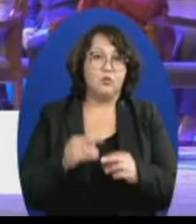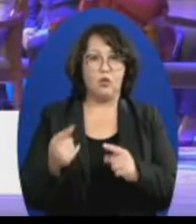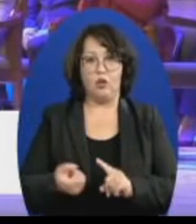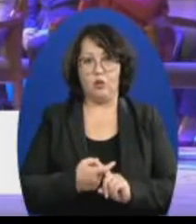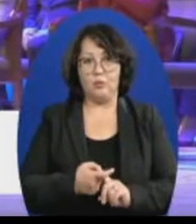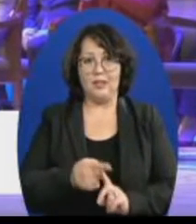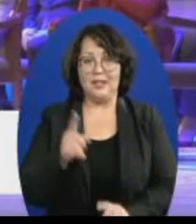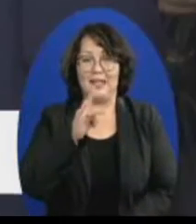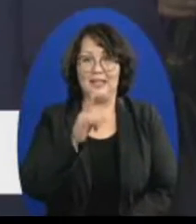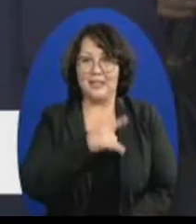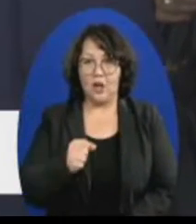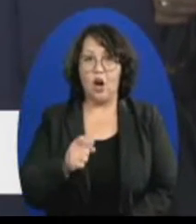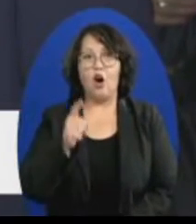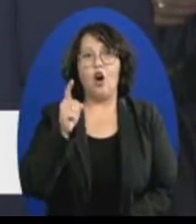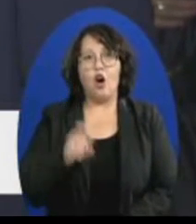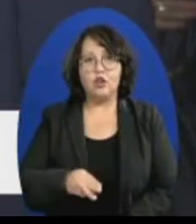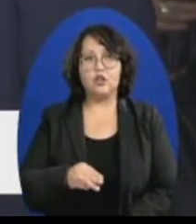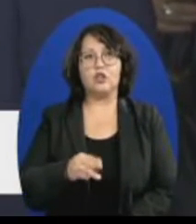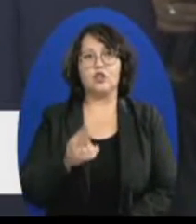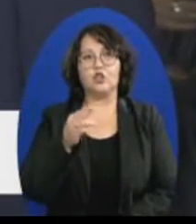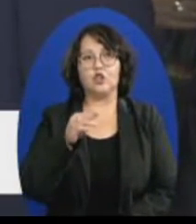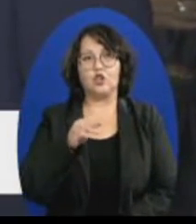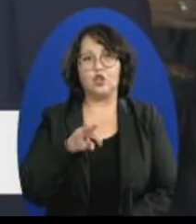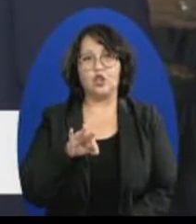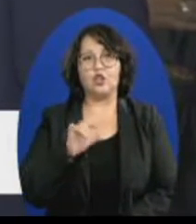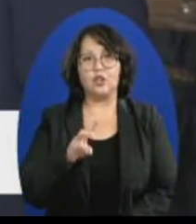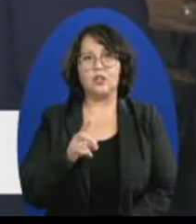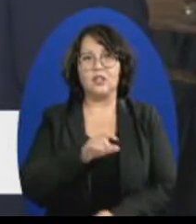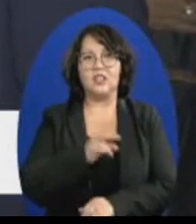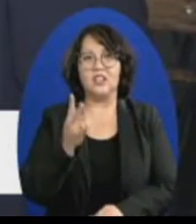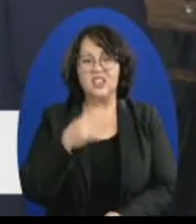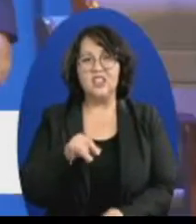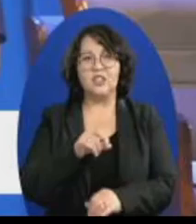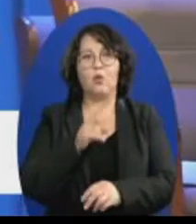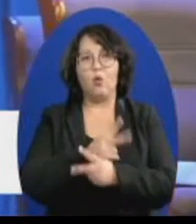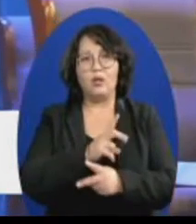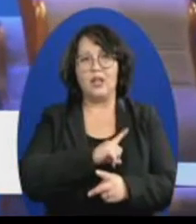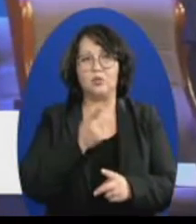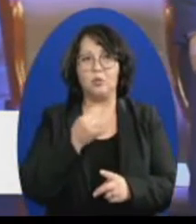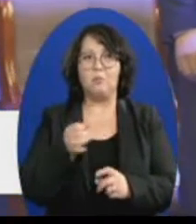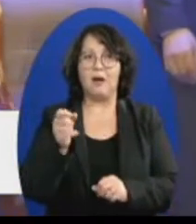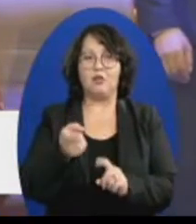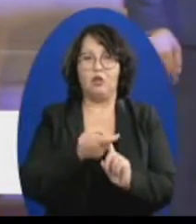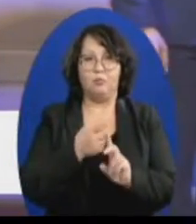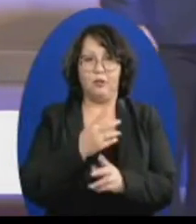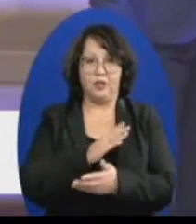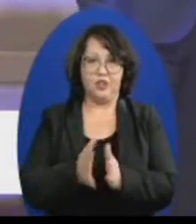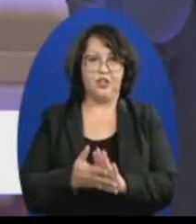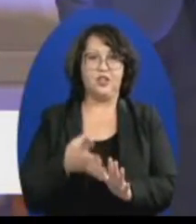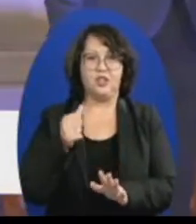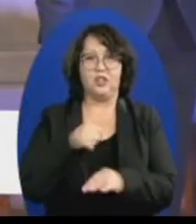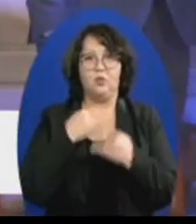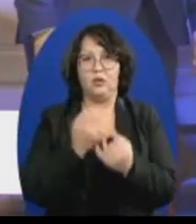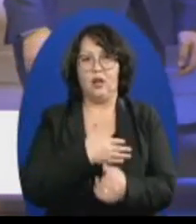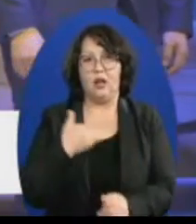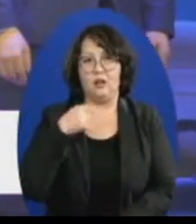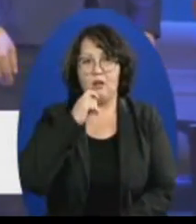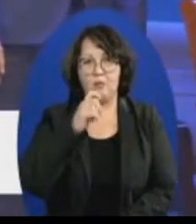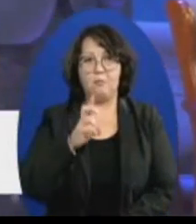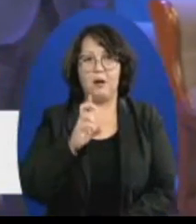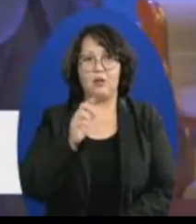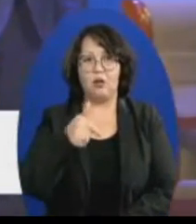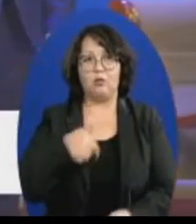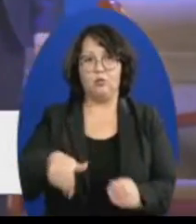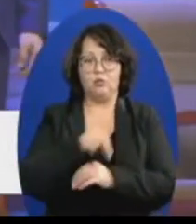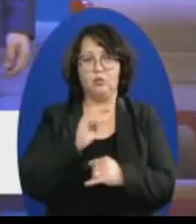холбоотой засаг захиргаа болон хот тосгон нийслэлийн иргэцийн байдлын тухай хуулийг удахгүй шинжилнэ гэж улсын хурлын дарга хэллээ. Баянгол дүүрэгт сүүлийн 8